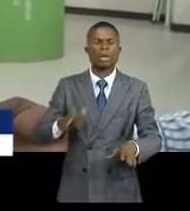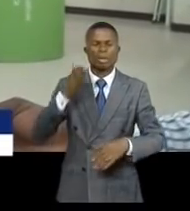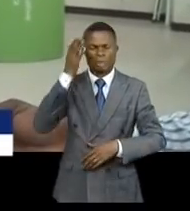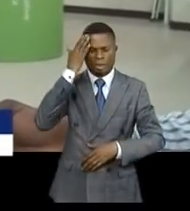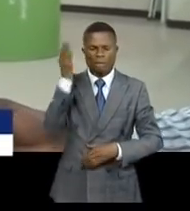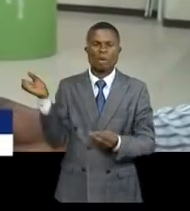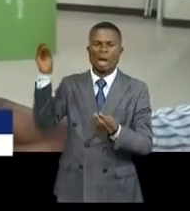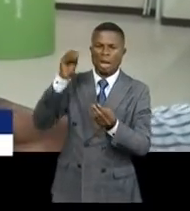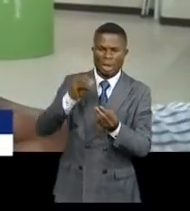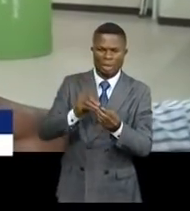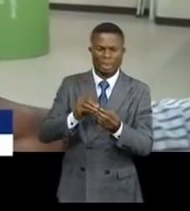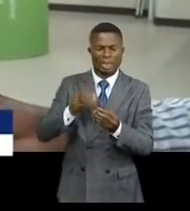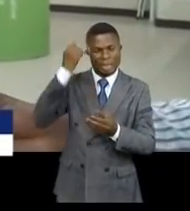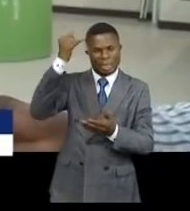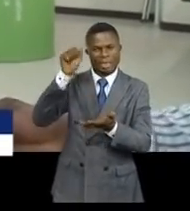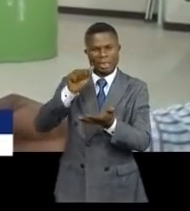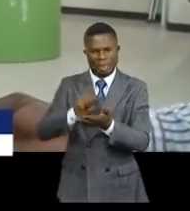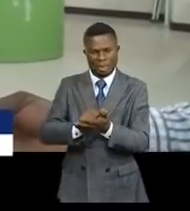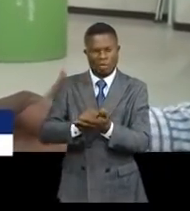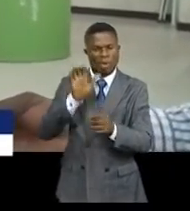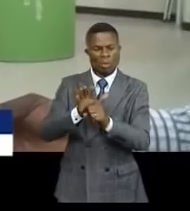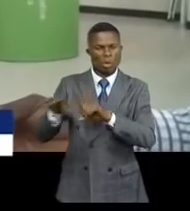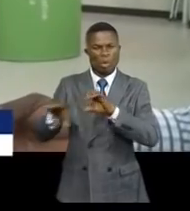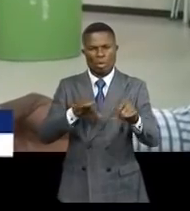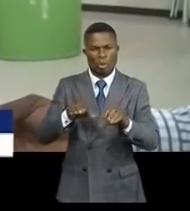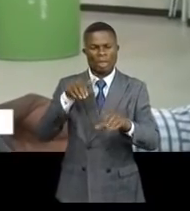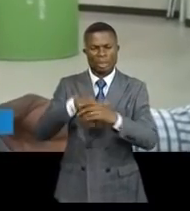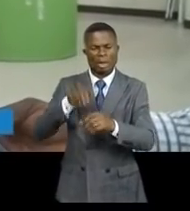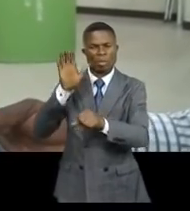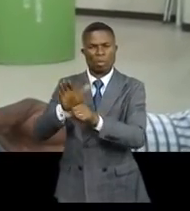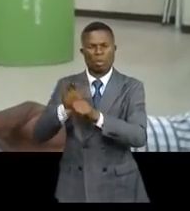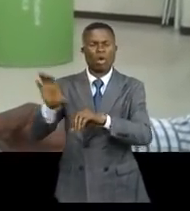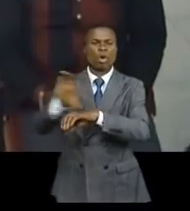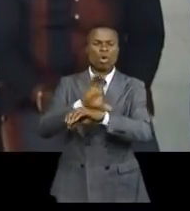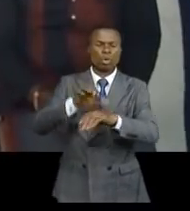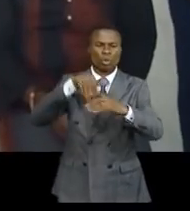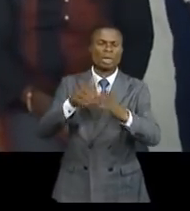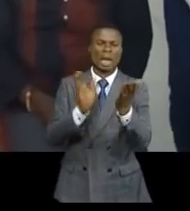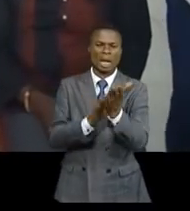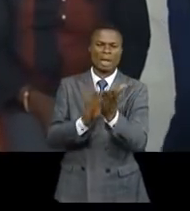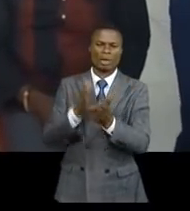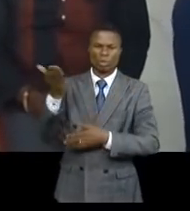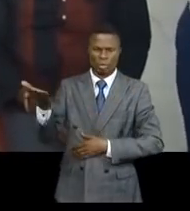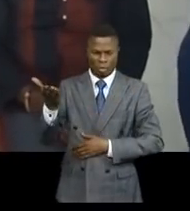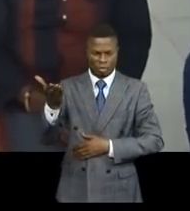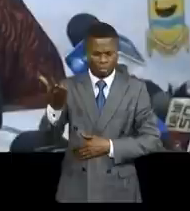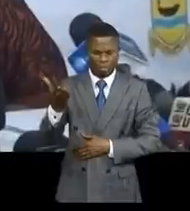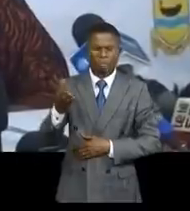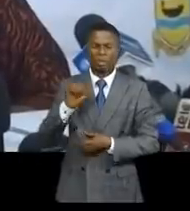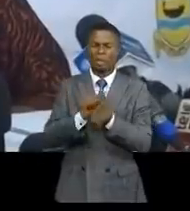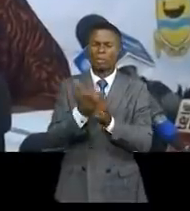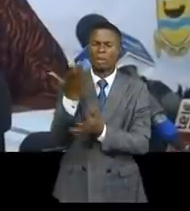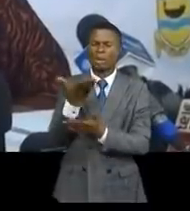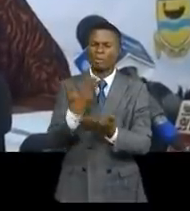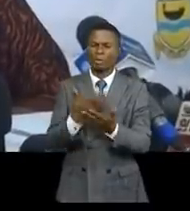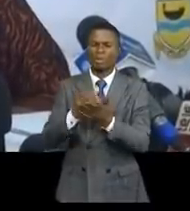intégrer justement cette dimension qui est transversale dans les différents cours qui existent. Pour mettre en lumière cette urgence de la culture